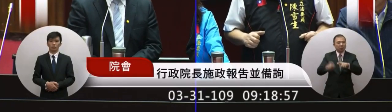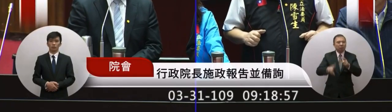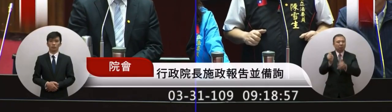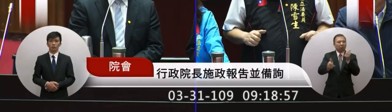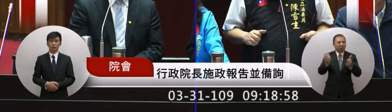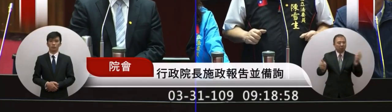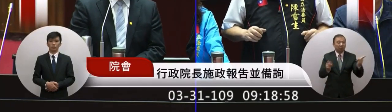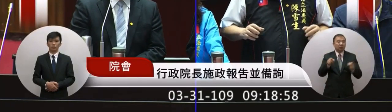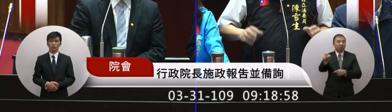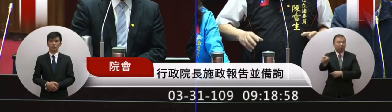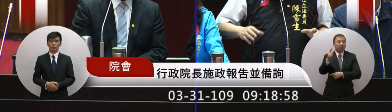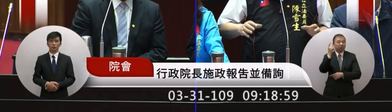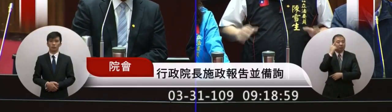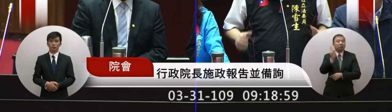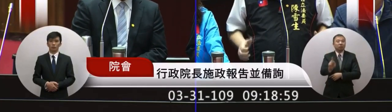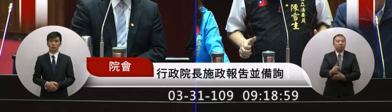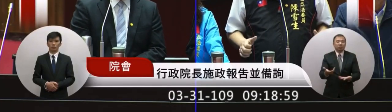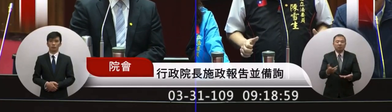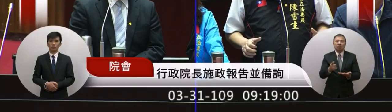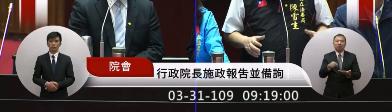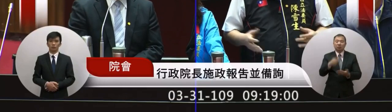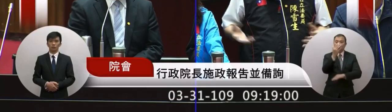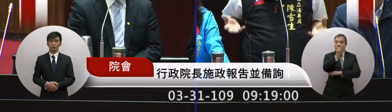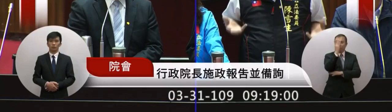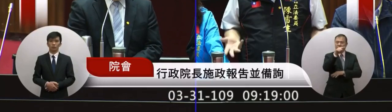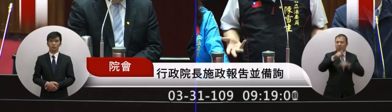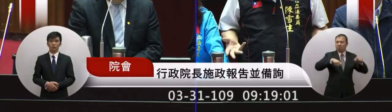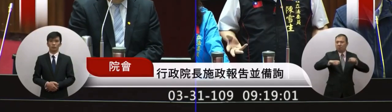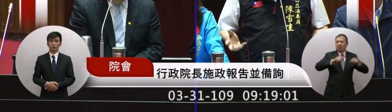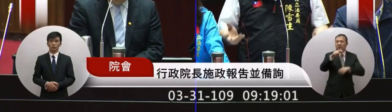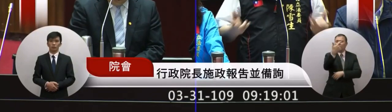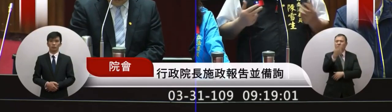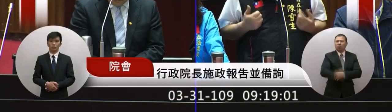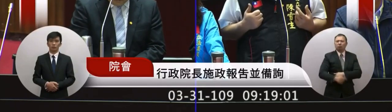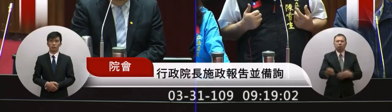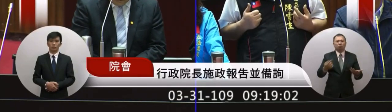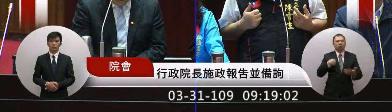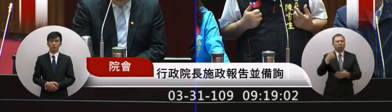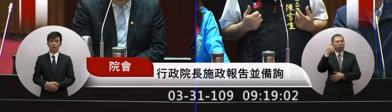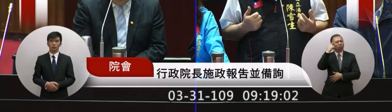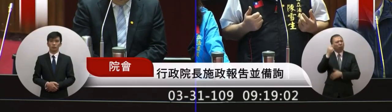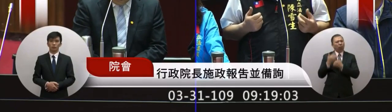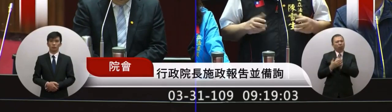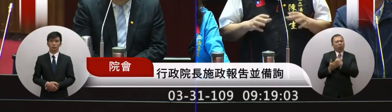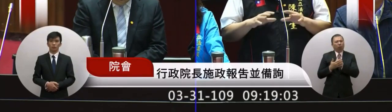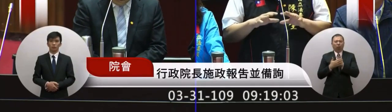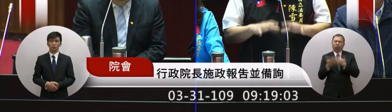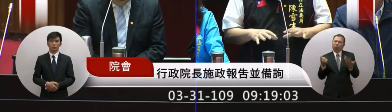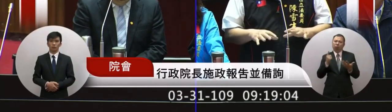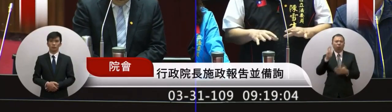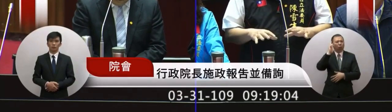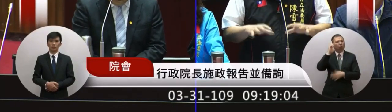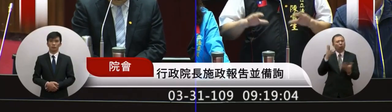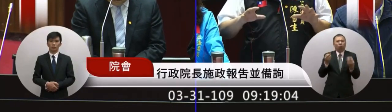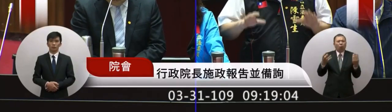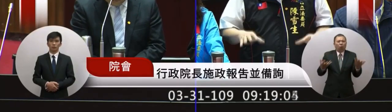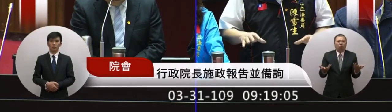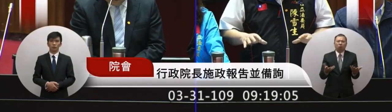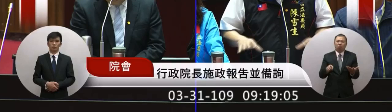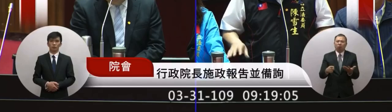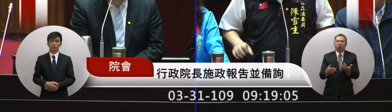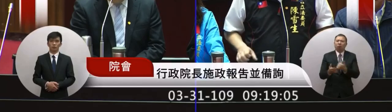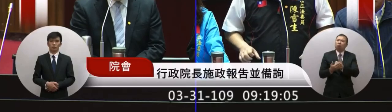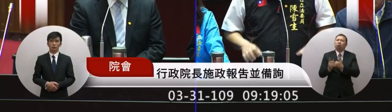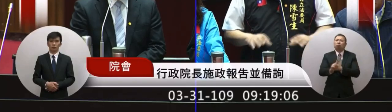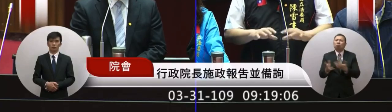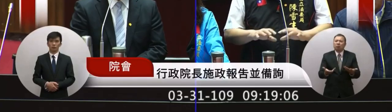民众的态度是说，中央编六百亿经费，哎，我怎么没看到钱？怎么没补助到我啊？哈、哦，所以我希望就是说，回去